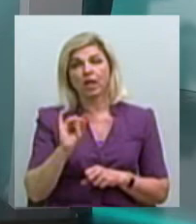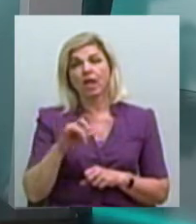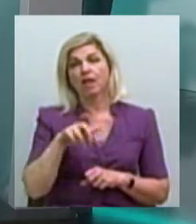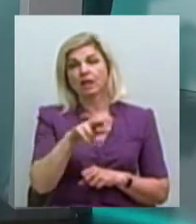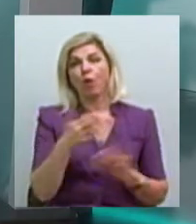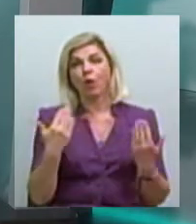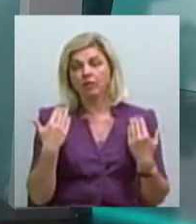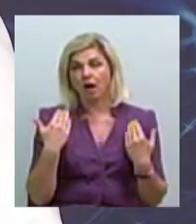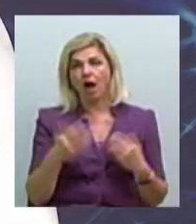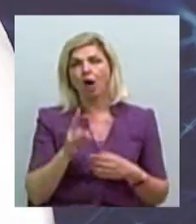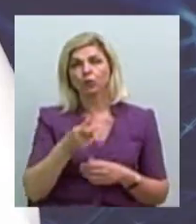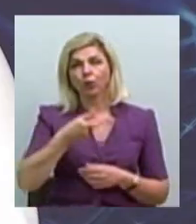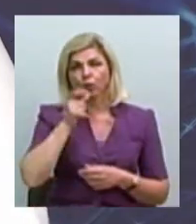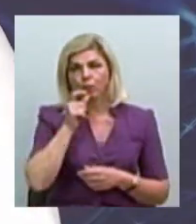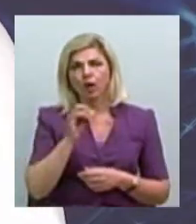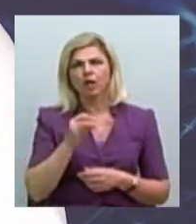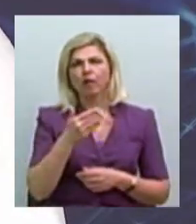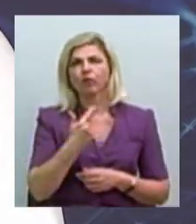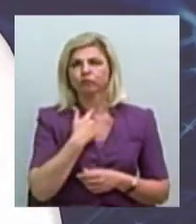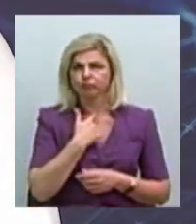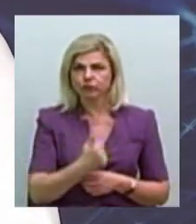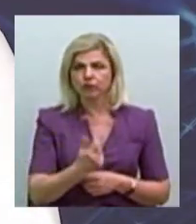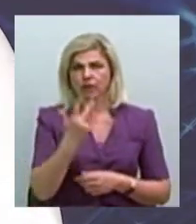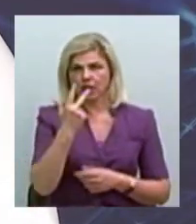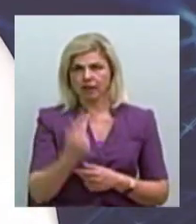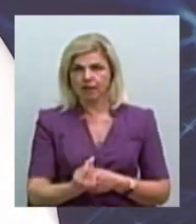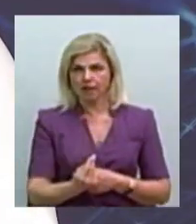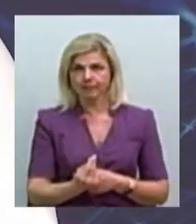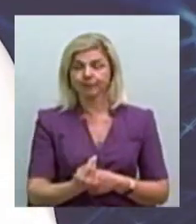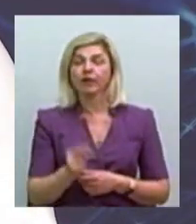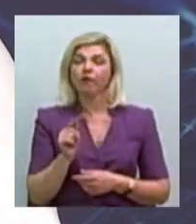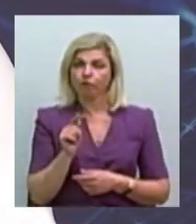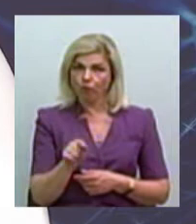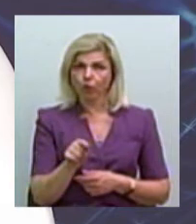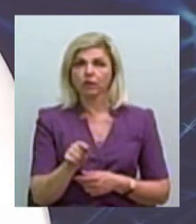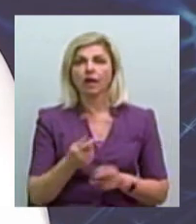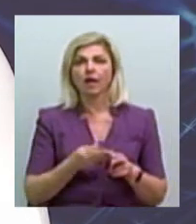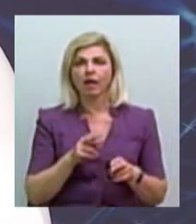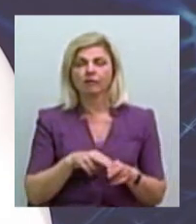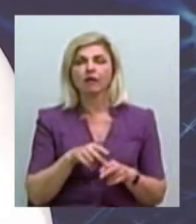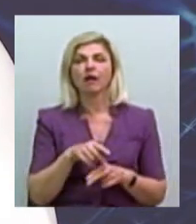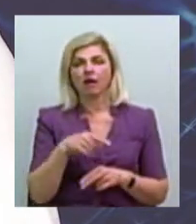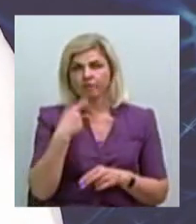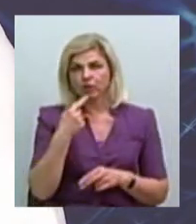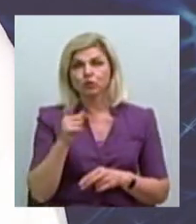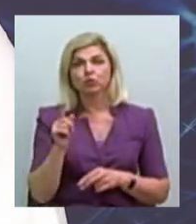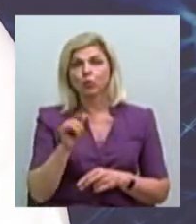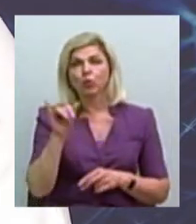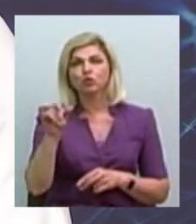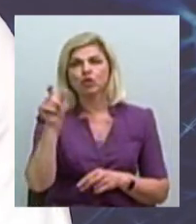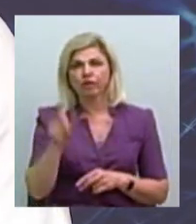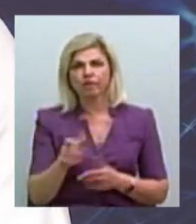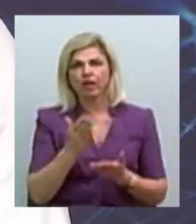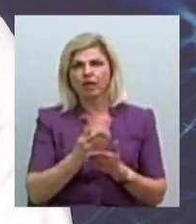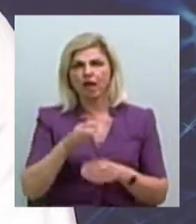отдыхать, а кто-то рюмку выпил, и его понесло на 3 дня. Вот это сигнализирует о том, что у человека есть